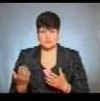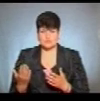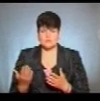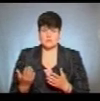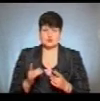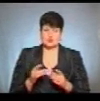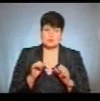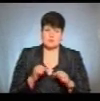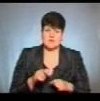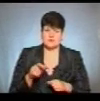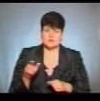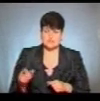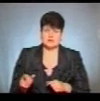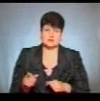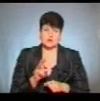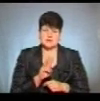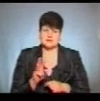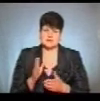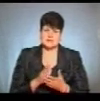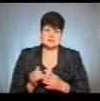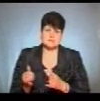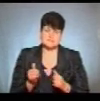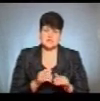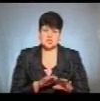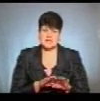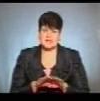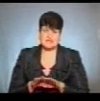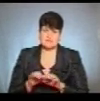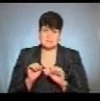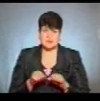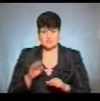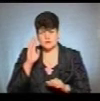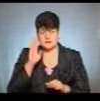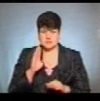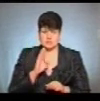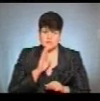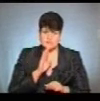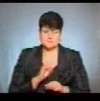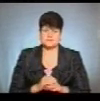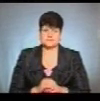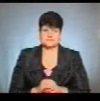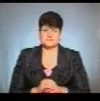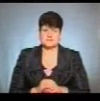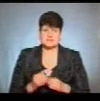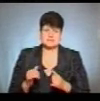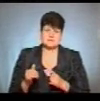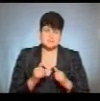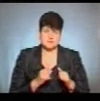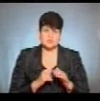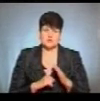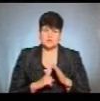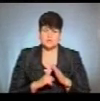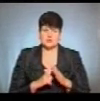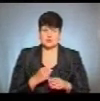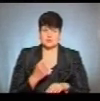людини, то на сайті партії йдеться про забезпечення рівних прав між чоловіками та жінками та забезпечення основоположних